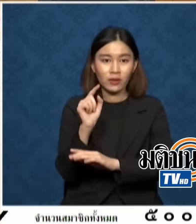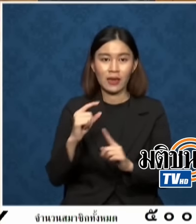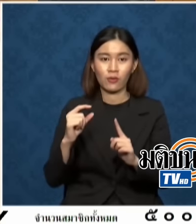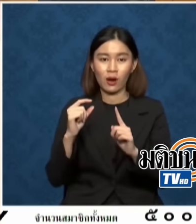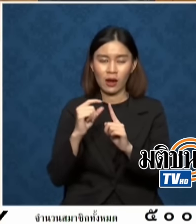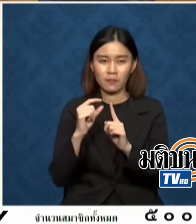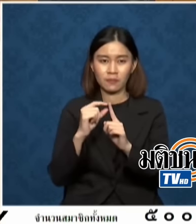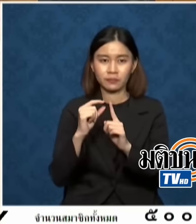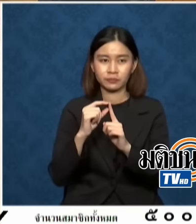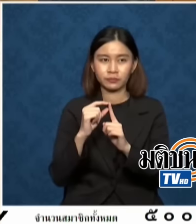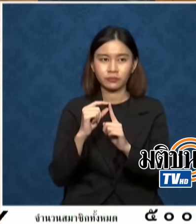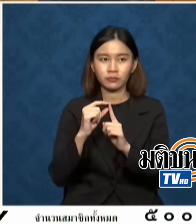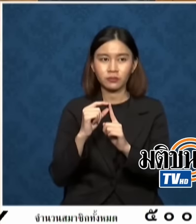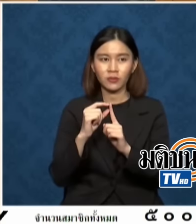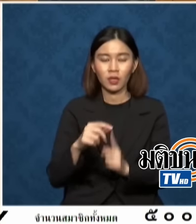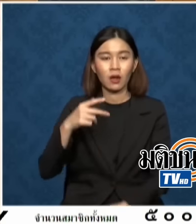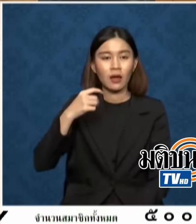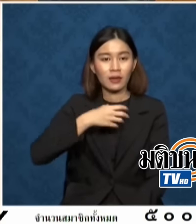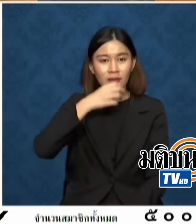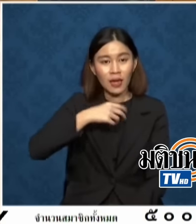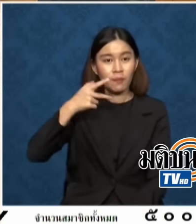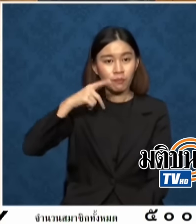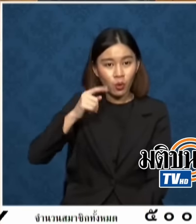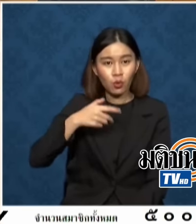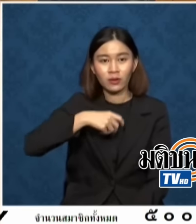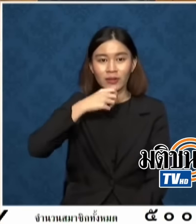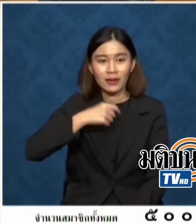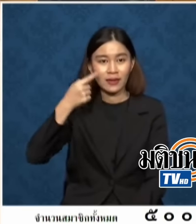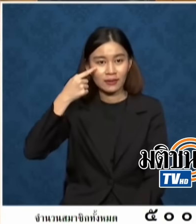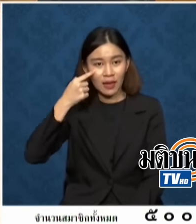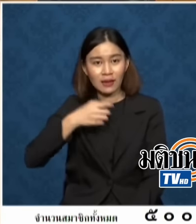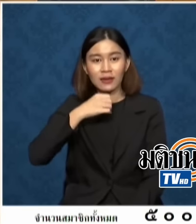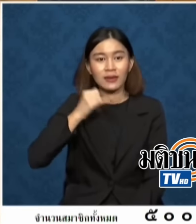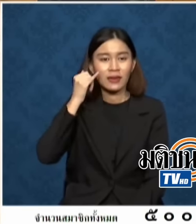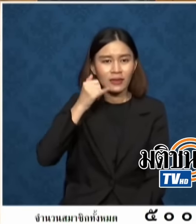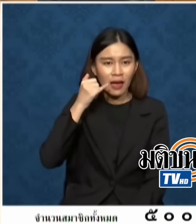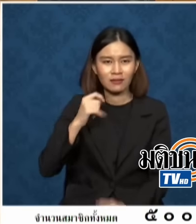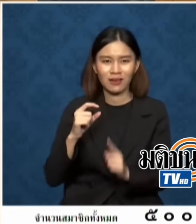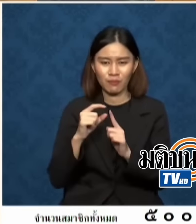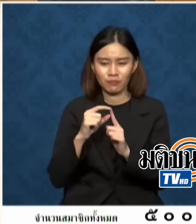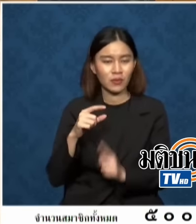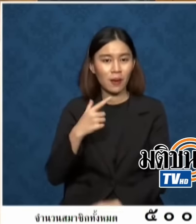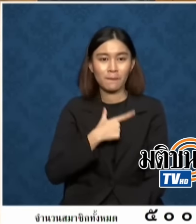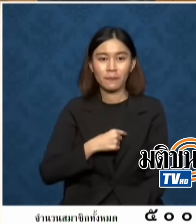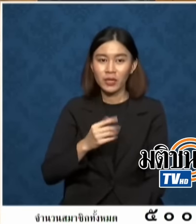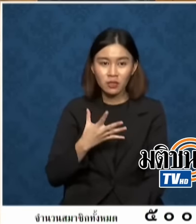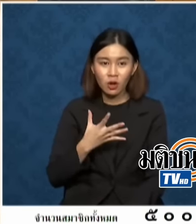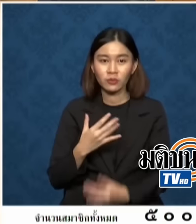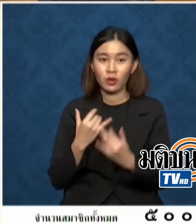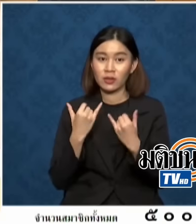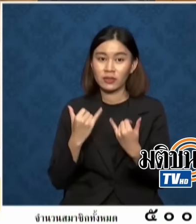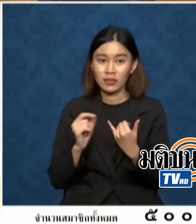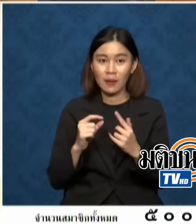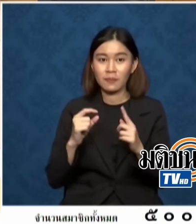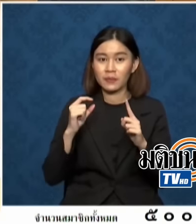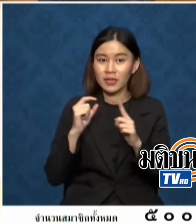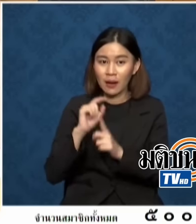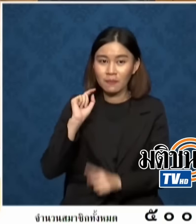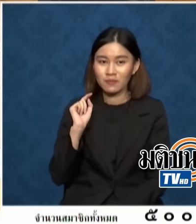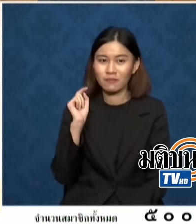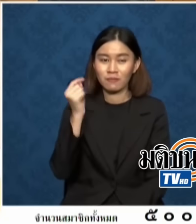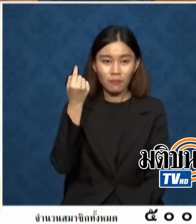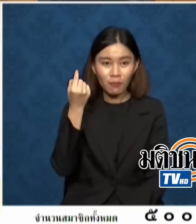าปู่ย่าตายายท่านอาจจะไม่ชอบกับคำนี้เรากำลังจะสร้างคำอีกคำขึ้นมา